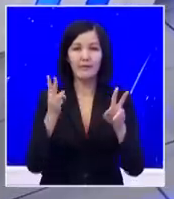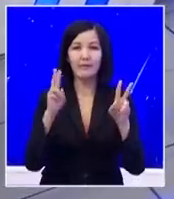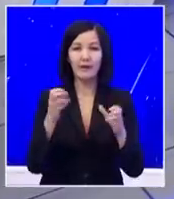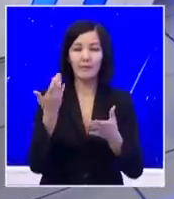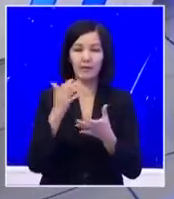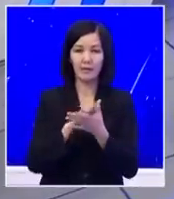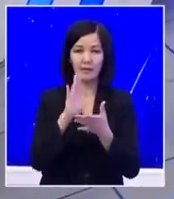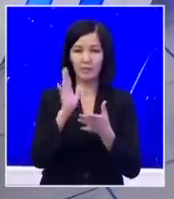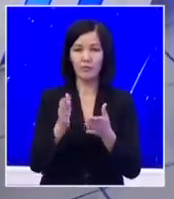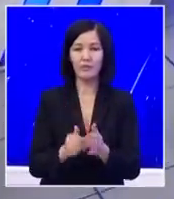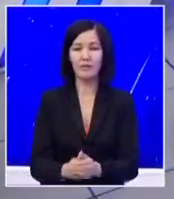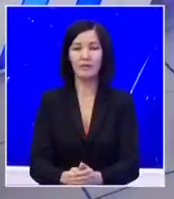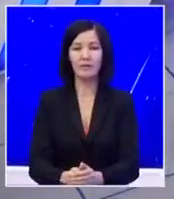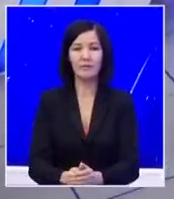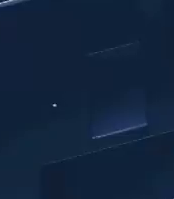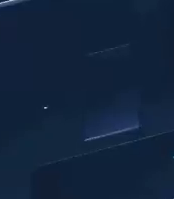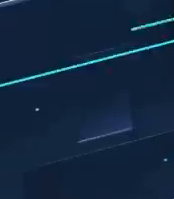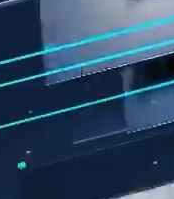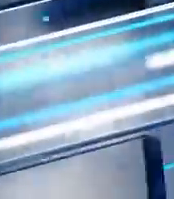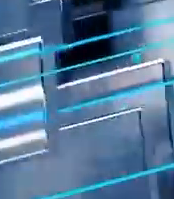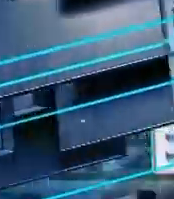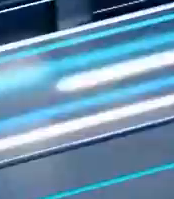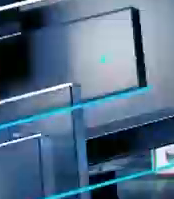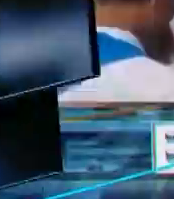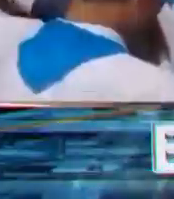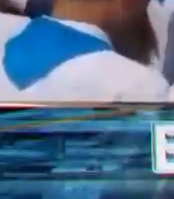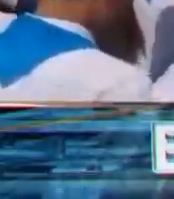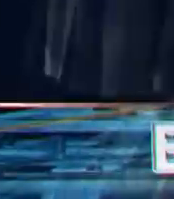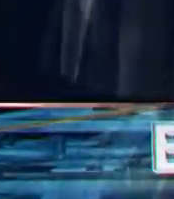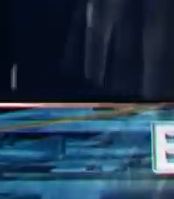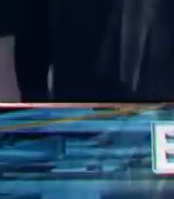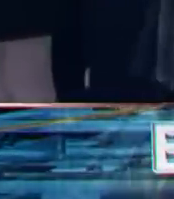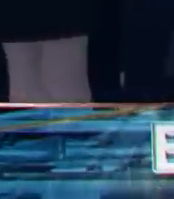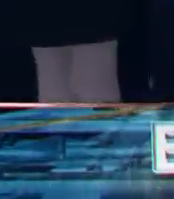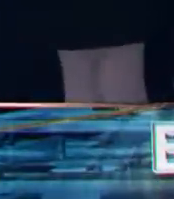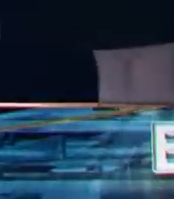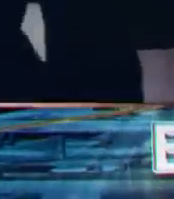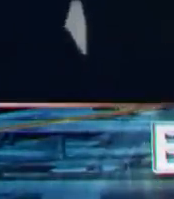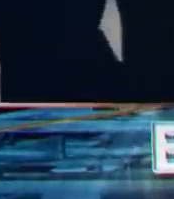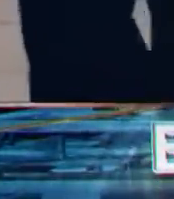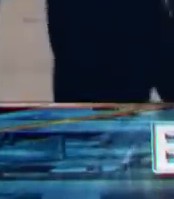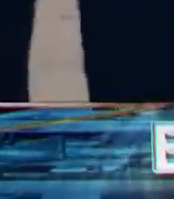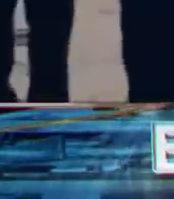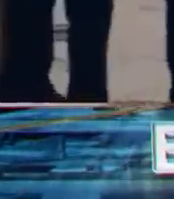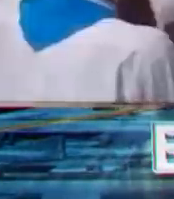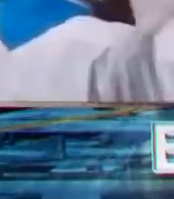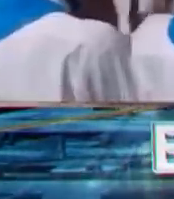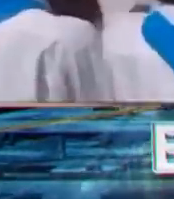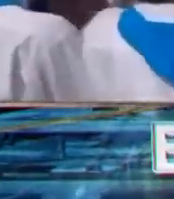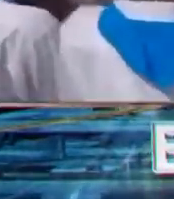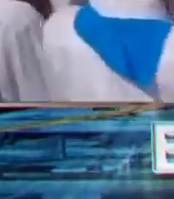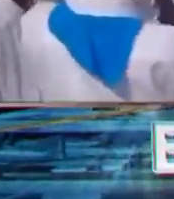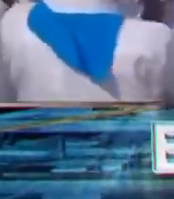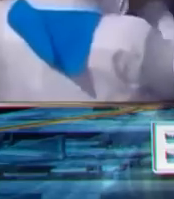Жұмашқызы. Бүгінгі хабарда көретіндеріңіз. Алдағы 5 жылда елімізде 800 жаңа мектеп салынбақ. Білім